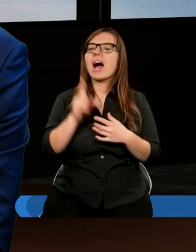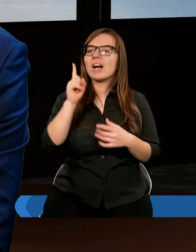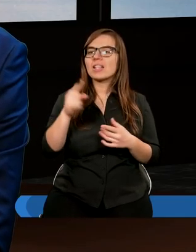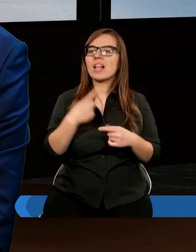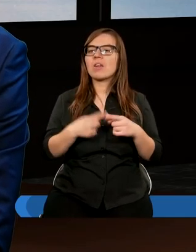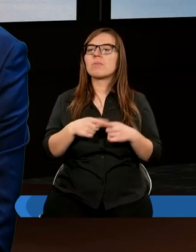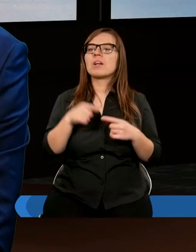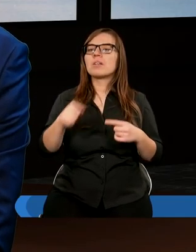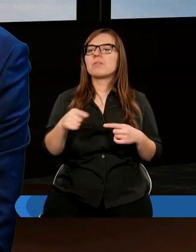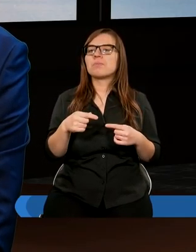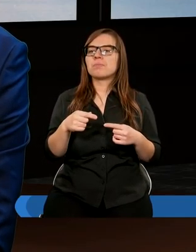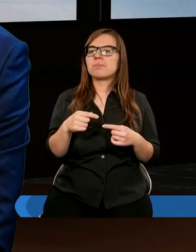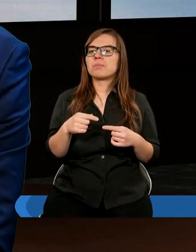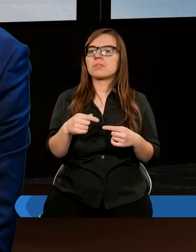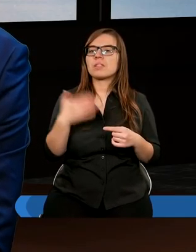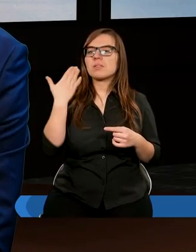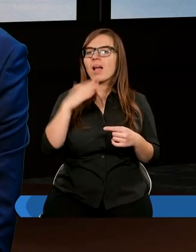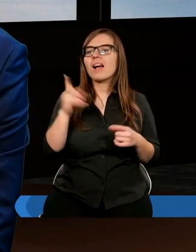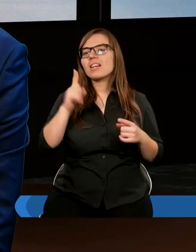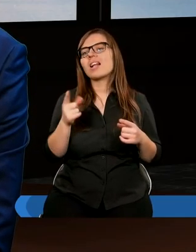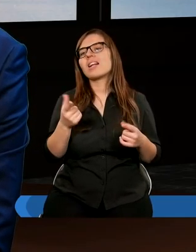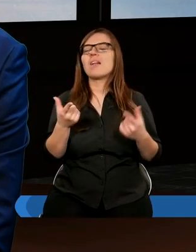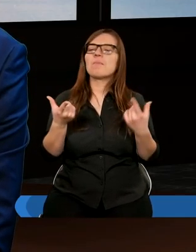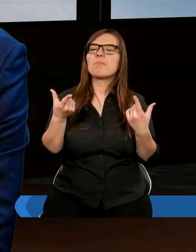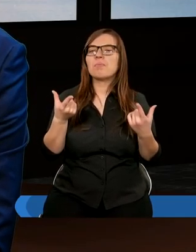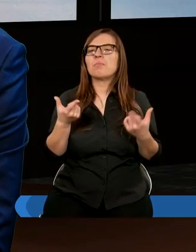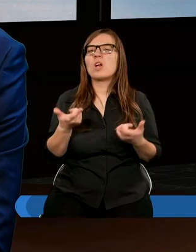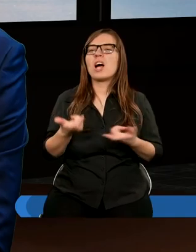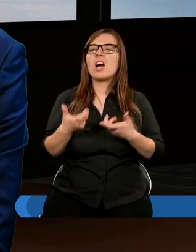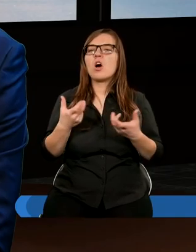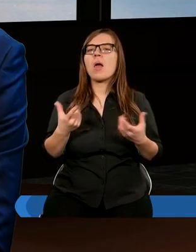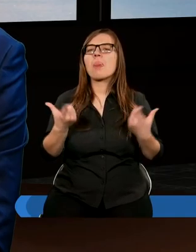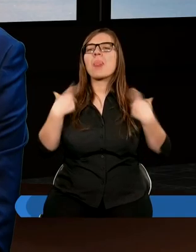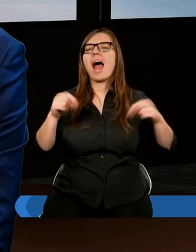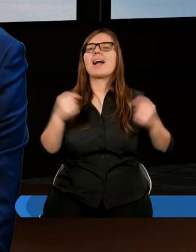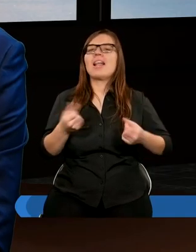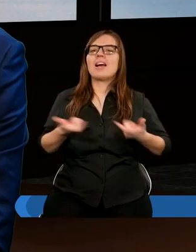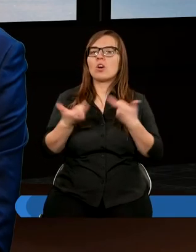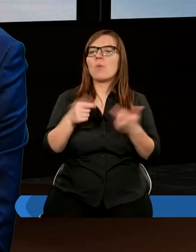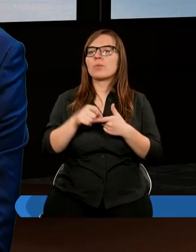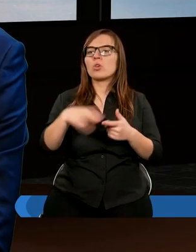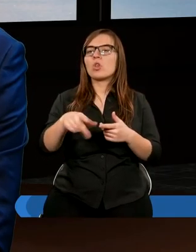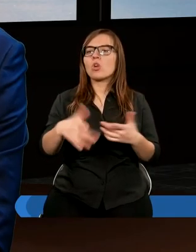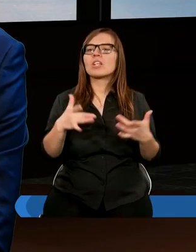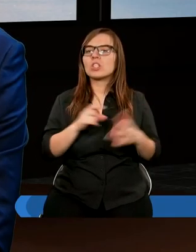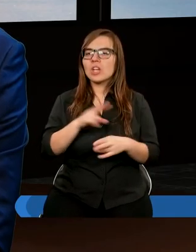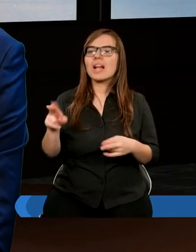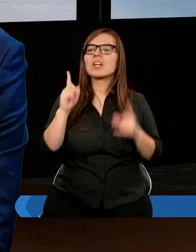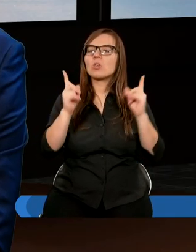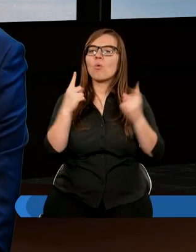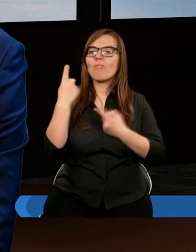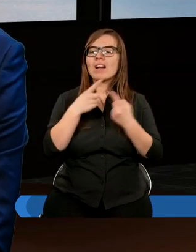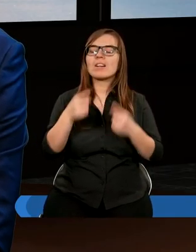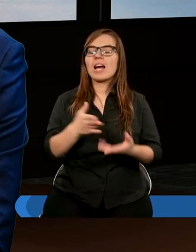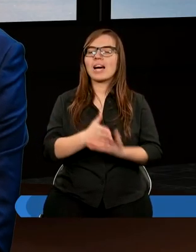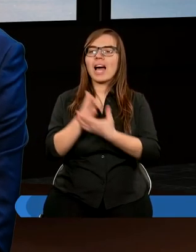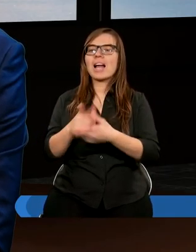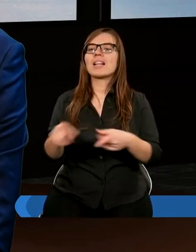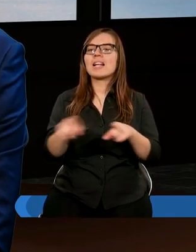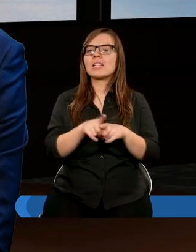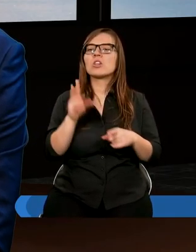ja trochę bardziej spontanicznie podchodzę do budżetu na przykład, ale co jest istotne, uważam taką radę